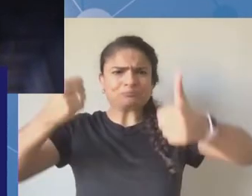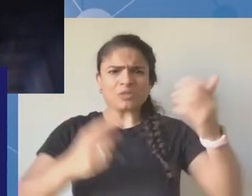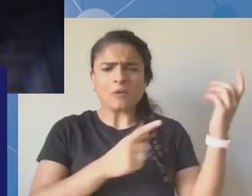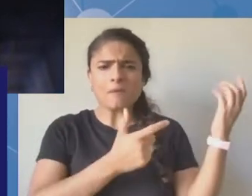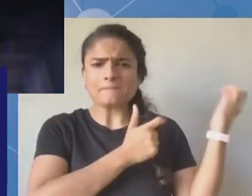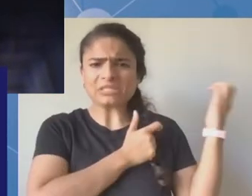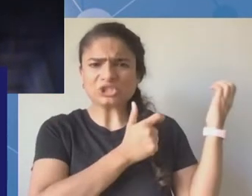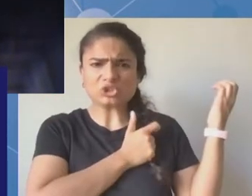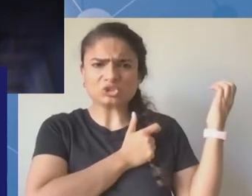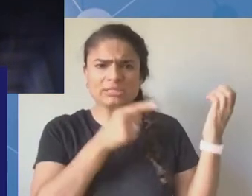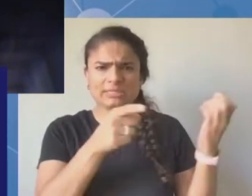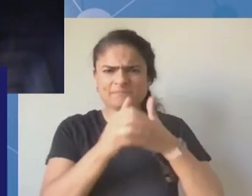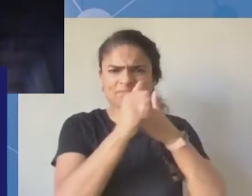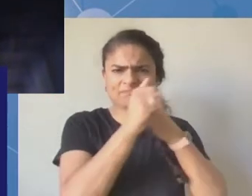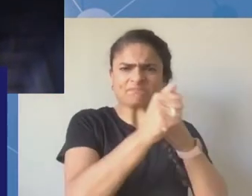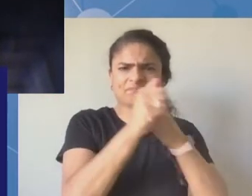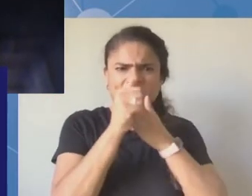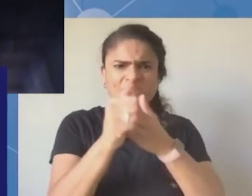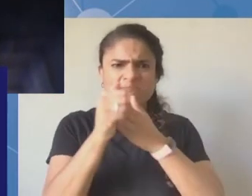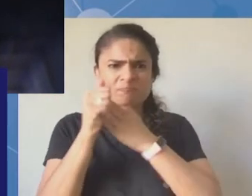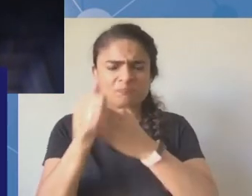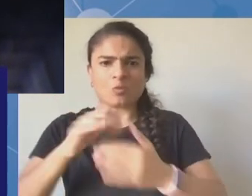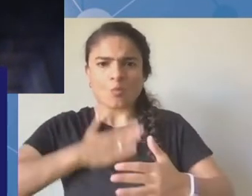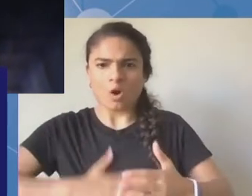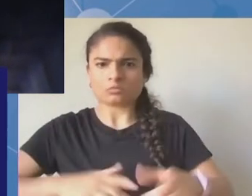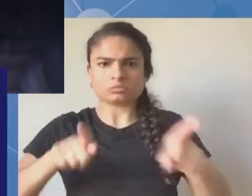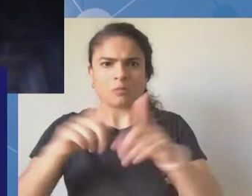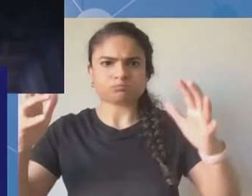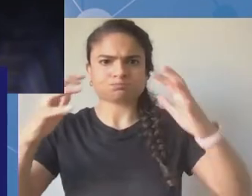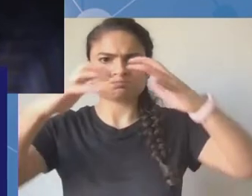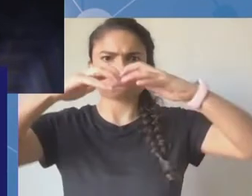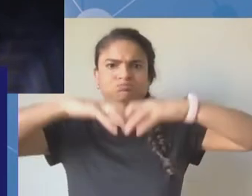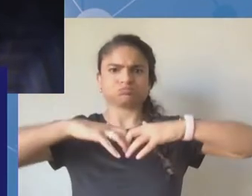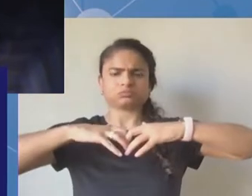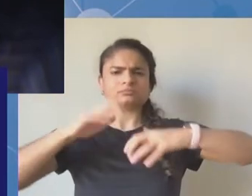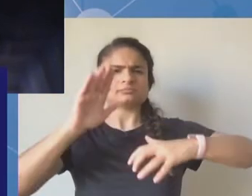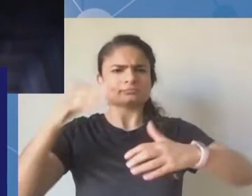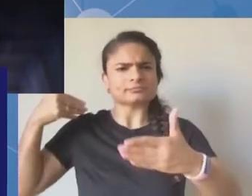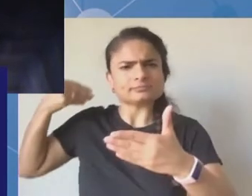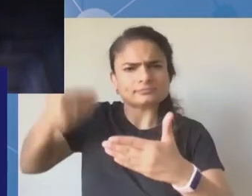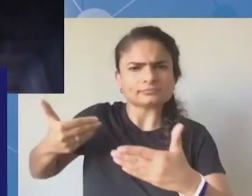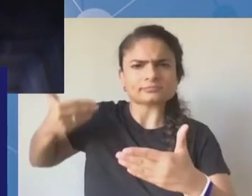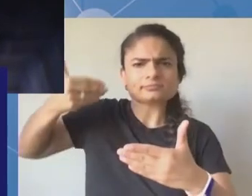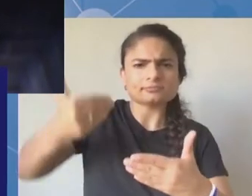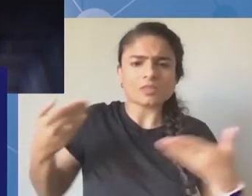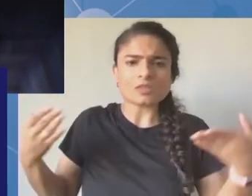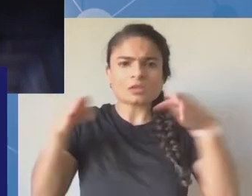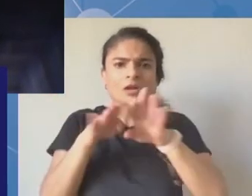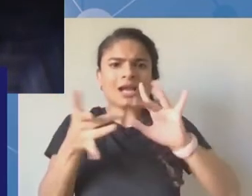هناك إمكانيات لقطع الإنترنت في بلادنا، لذلك استمعت إلى جلسات